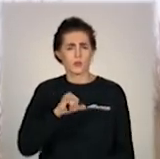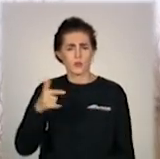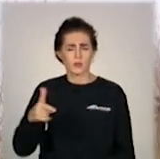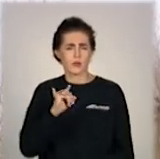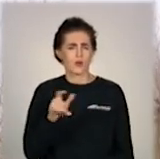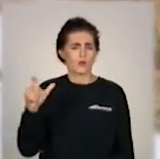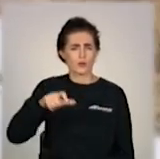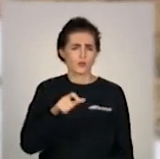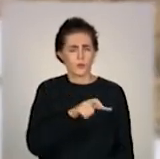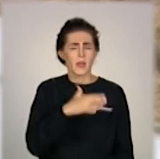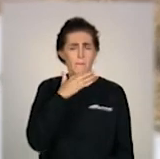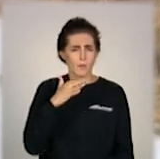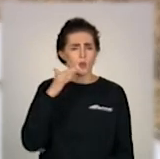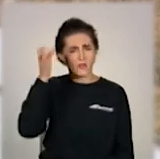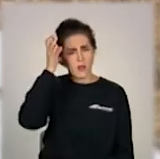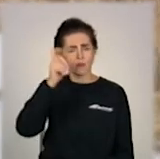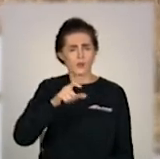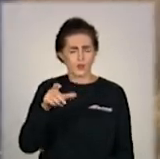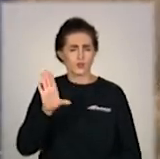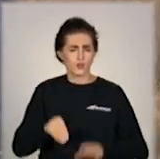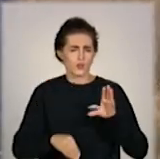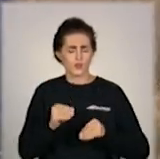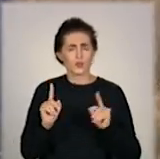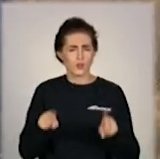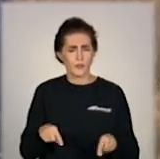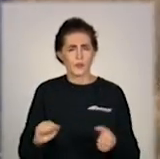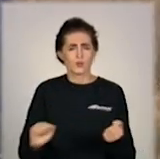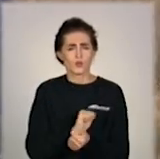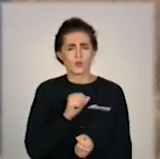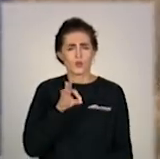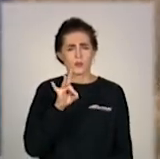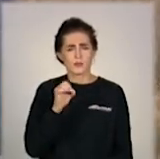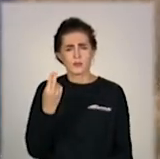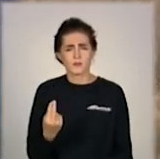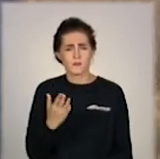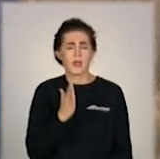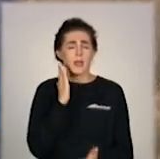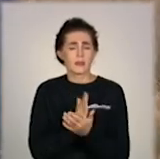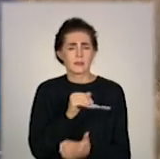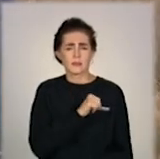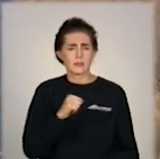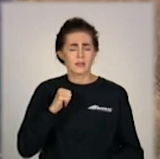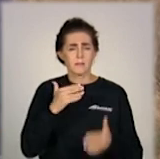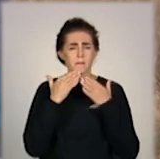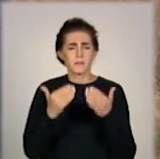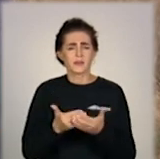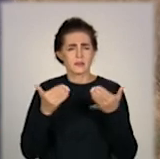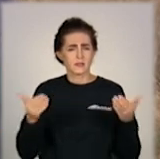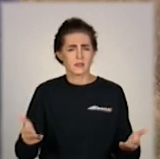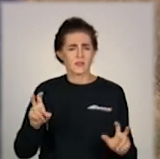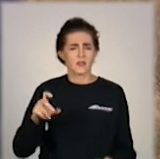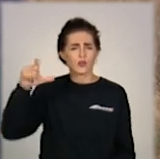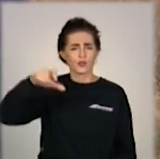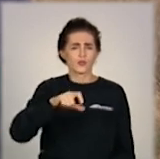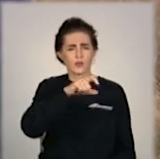Так само вважають і науковці. Сухий Тарець, мабуть, є останньою такою